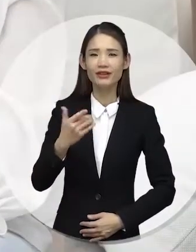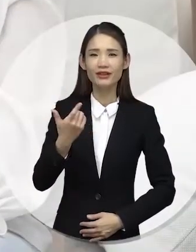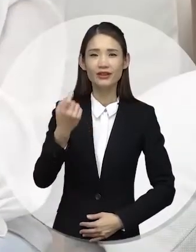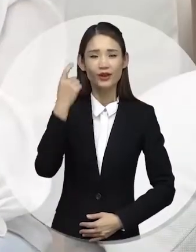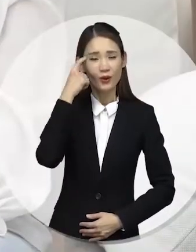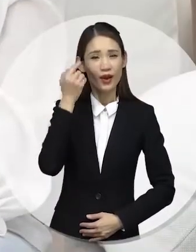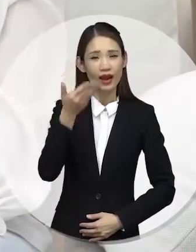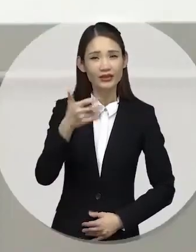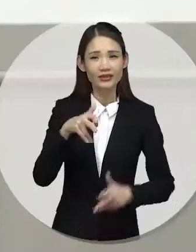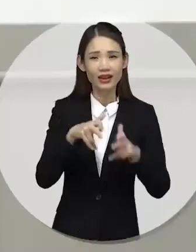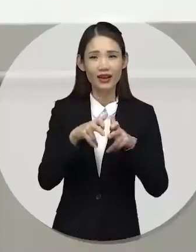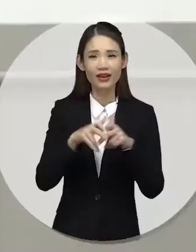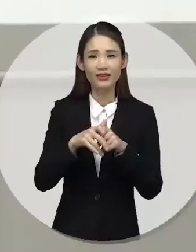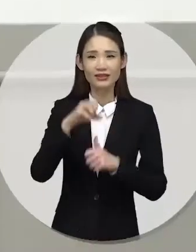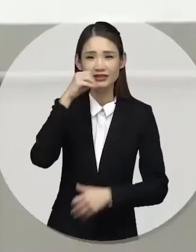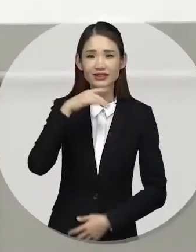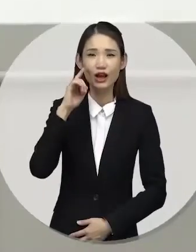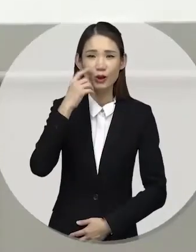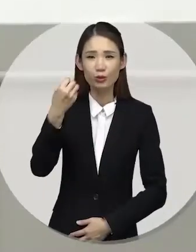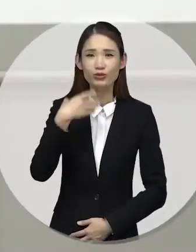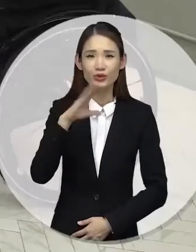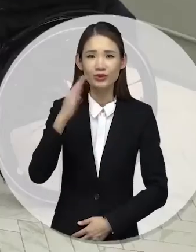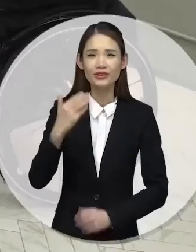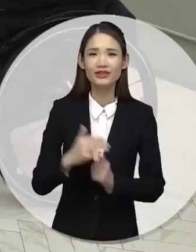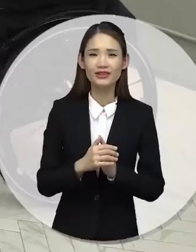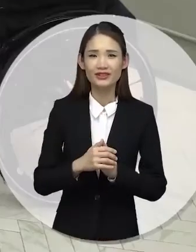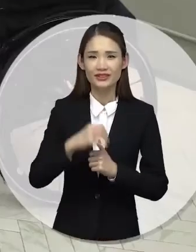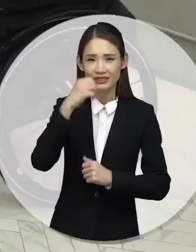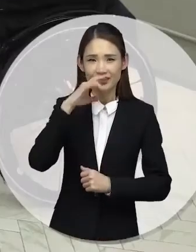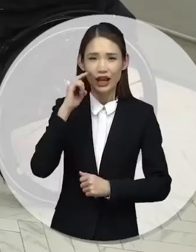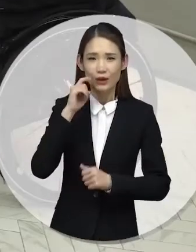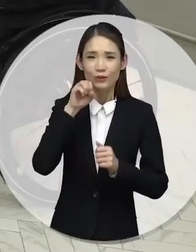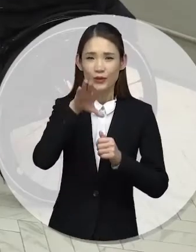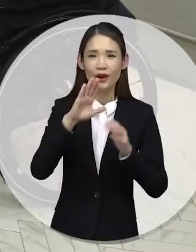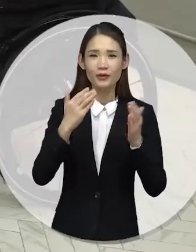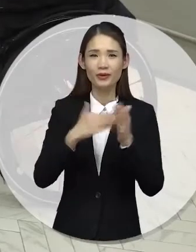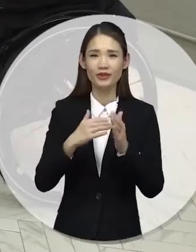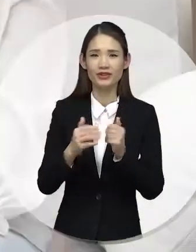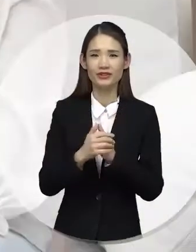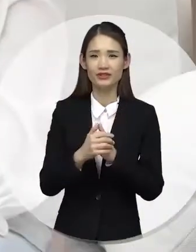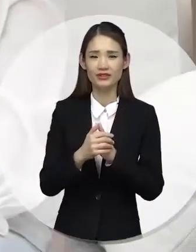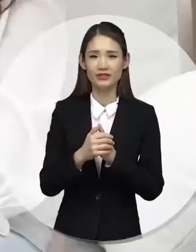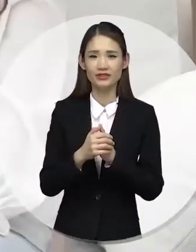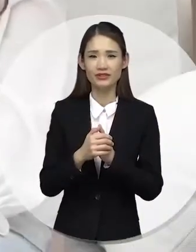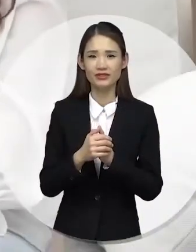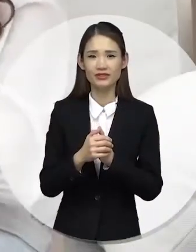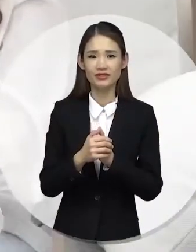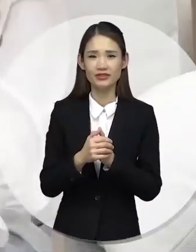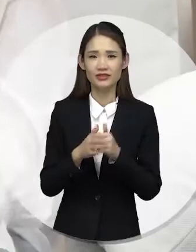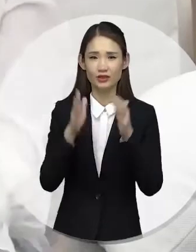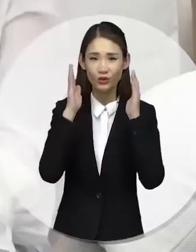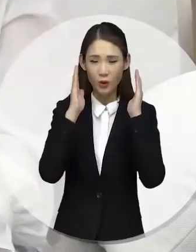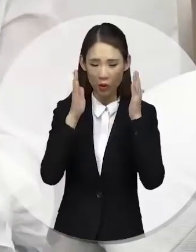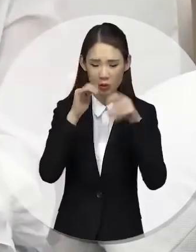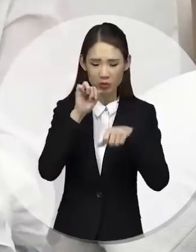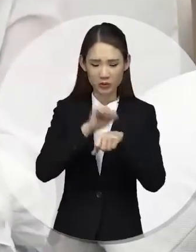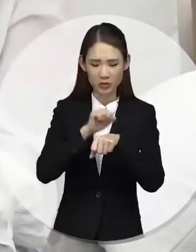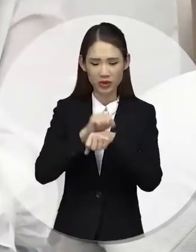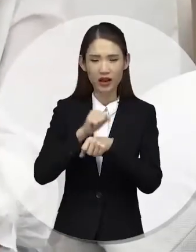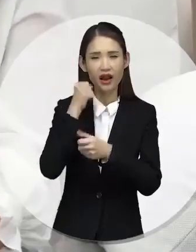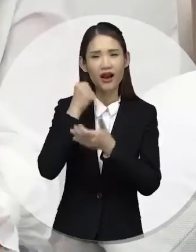너는 왜 장애인인지 그냥 예쁘다고 하면 되는데. 그냥 예쁘다고 하면 장애인 되고 발전 테이프고요. 그리고 또 공부도